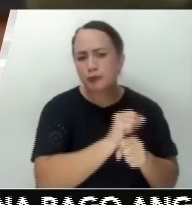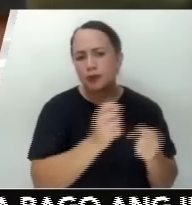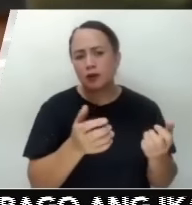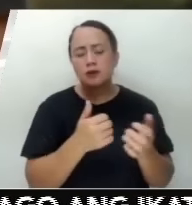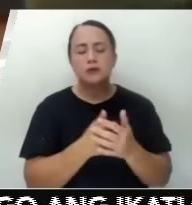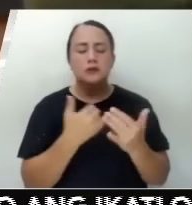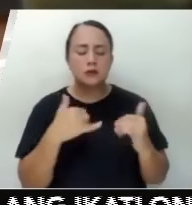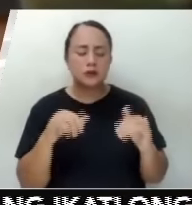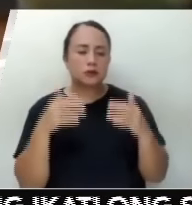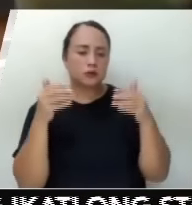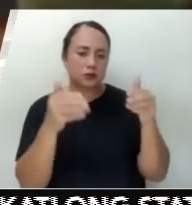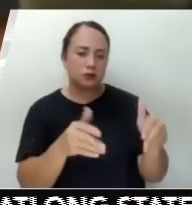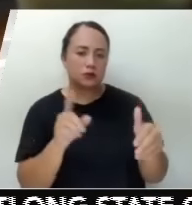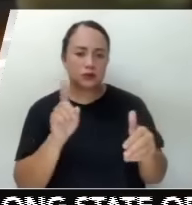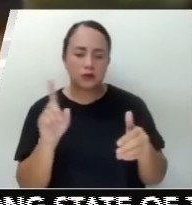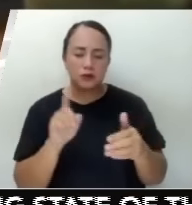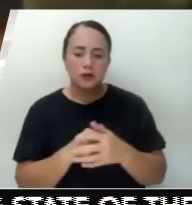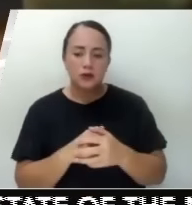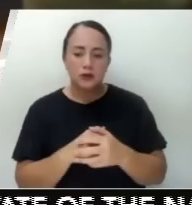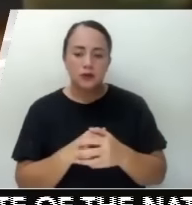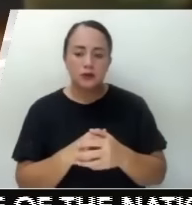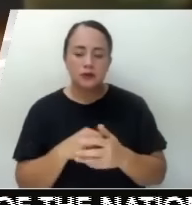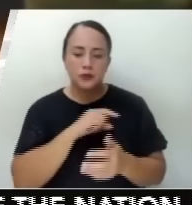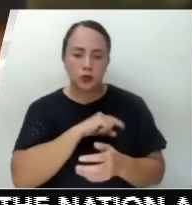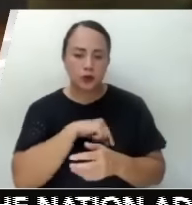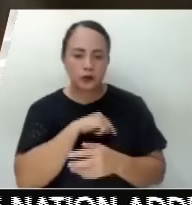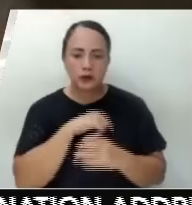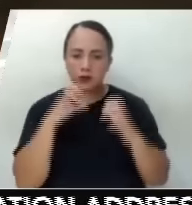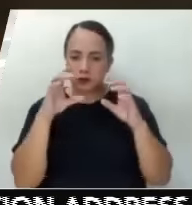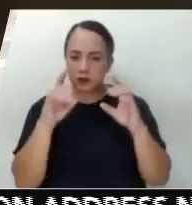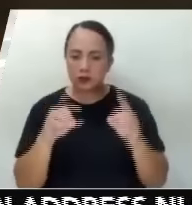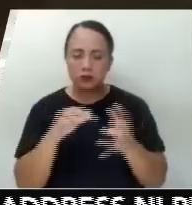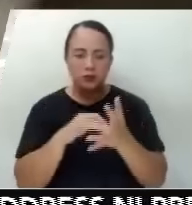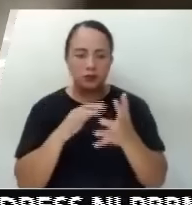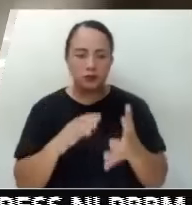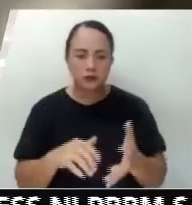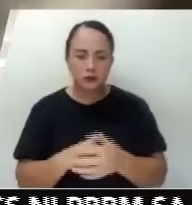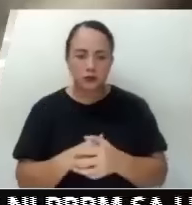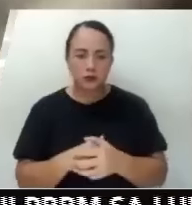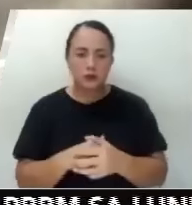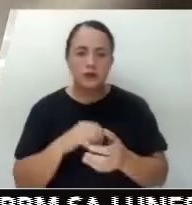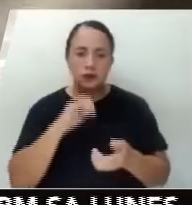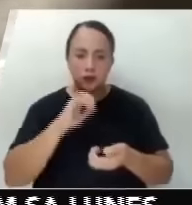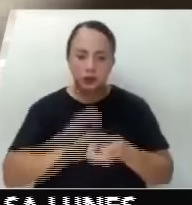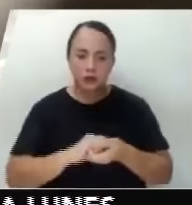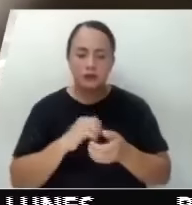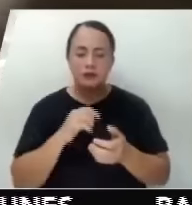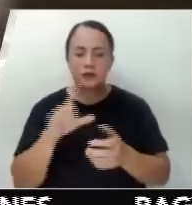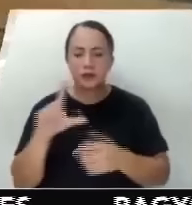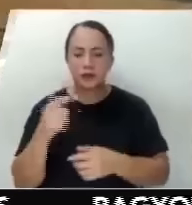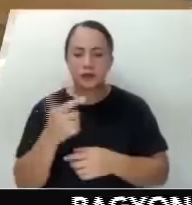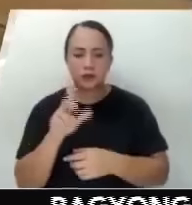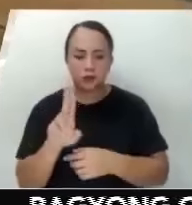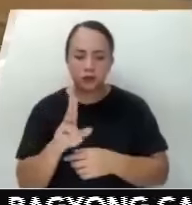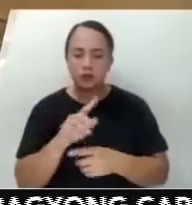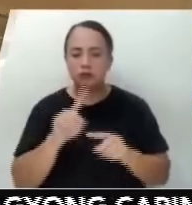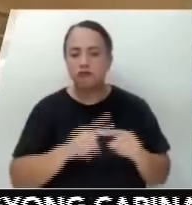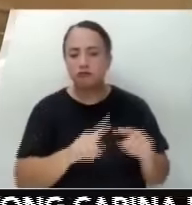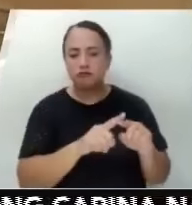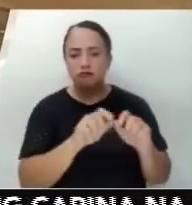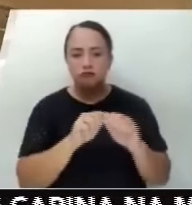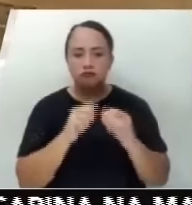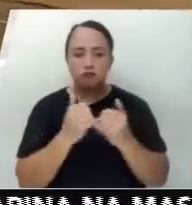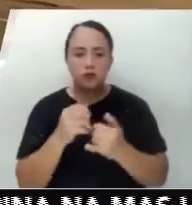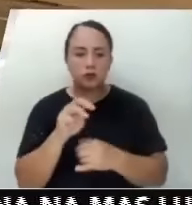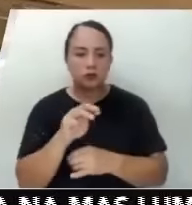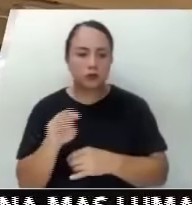ni Secretary Angara ang kalidad ng edukasyon ng mga mag-aaral. Katuwang din ng mga lokal na pamahalaan at ibang ahensya tulad ng MMDA sa